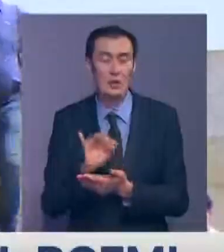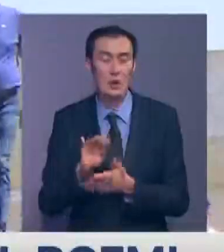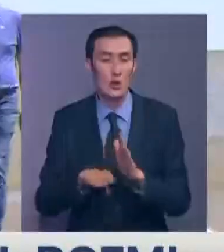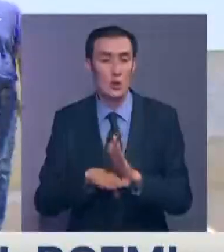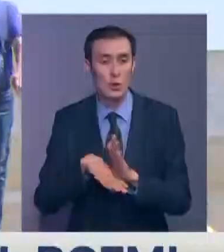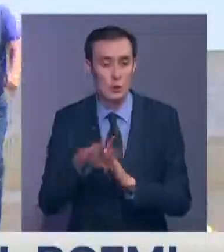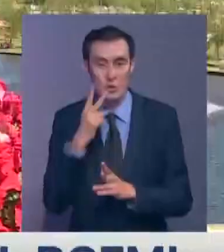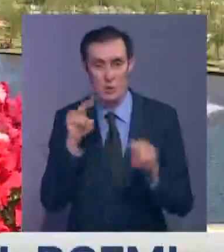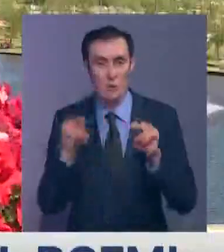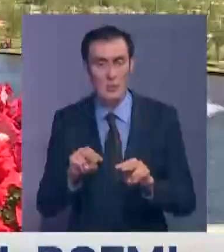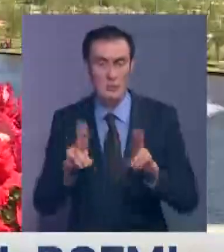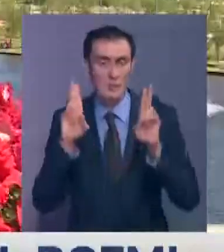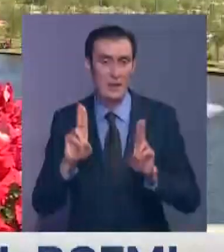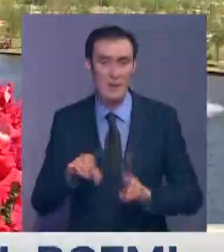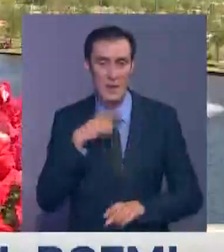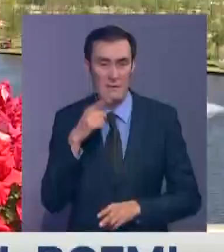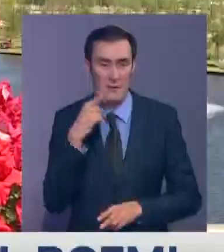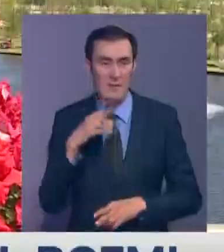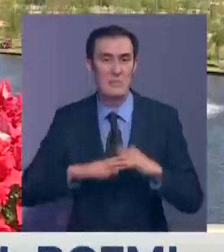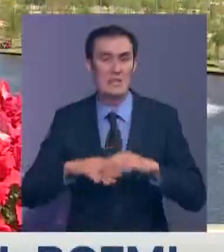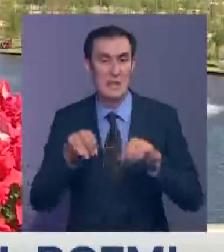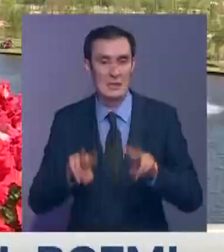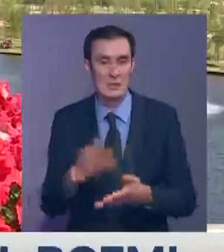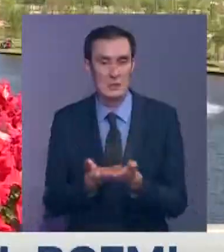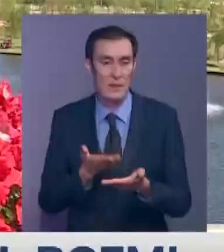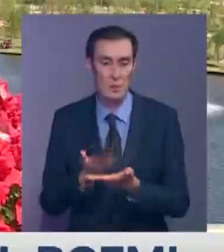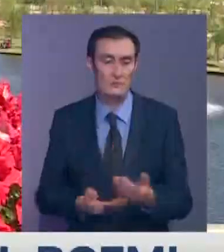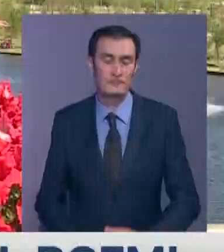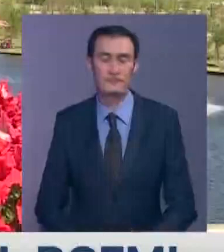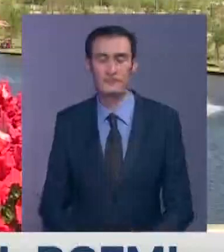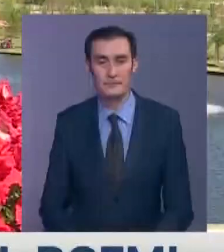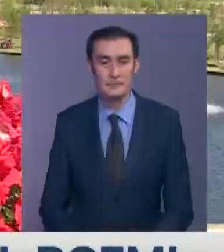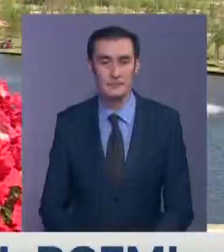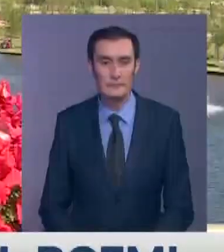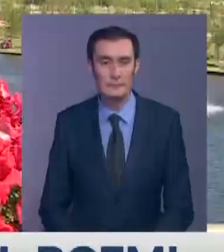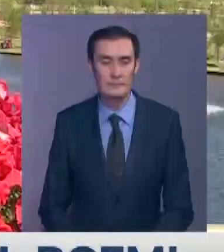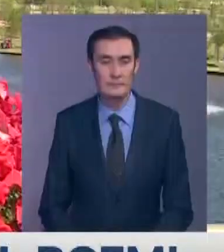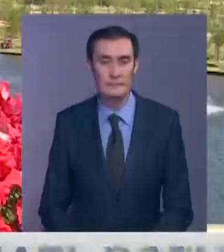не пренебрегать, говорят эпидемиологи. Динара Жанбатырова, Яд Дюсенбаев, Хабар 24.